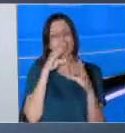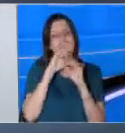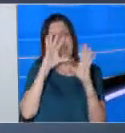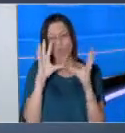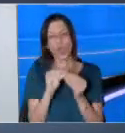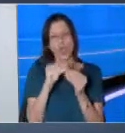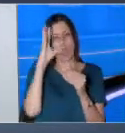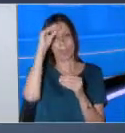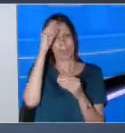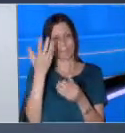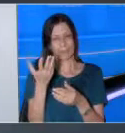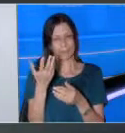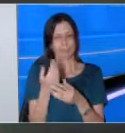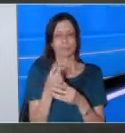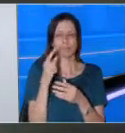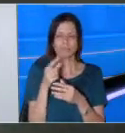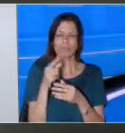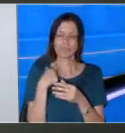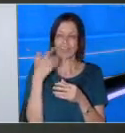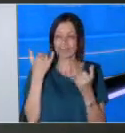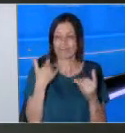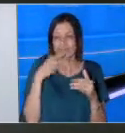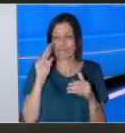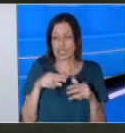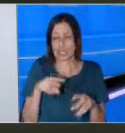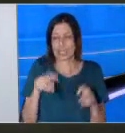הבנים. ונפלה לנו הזדמנות